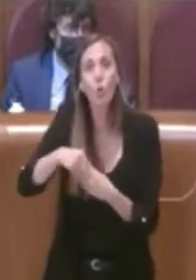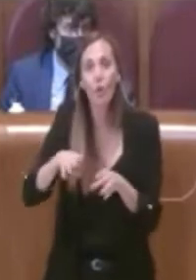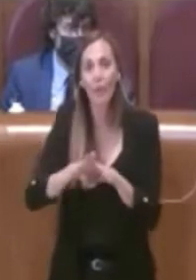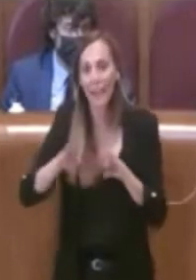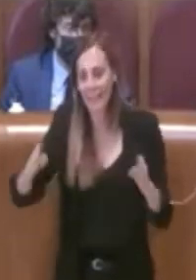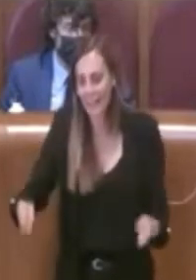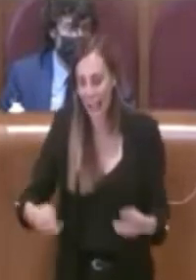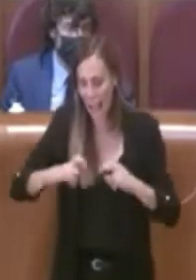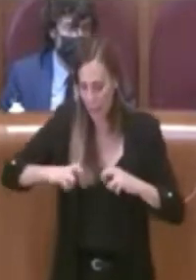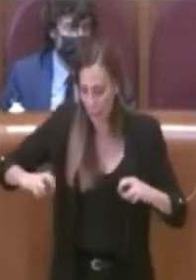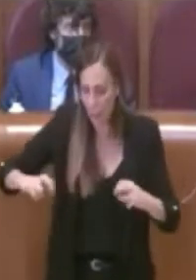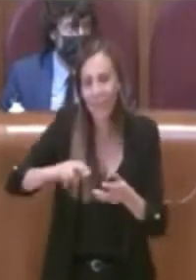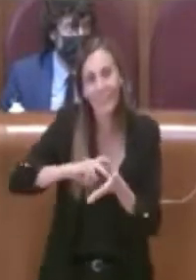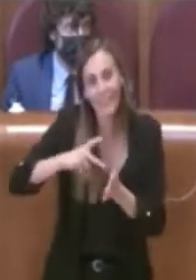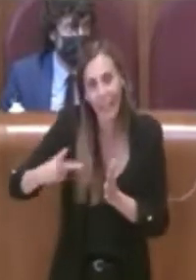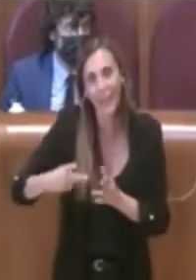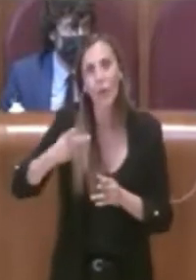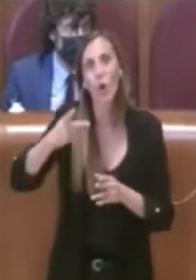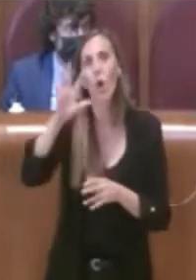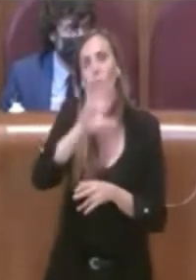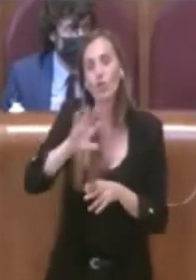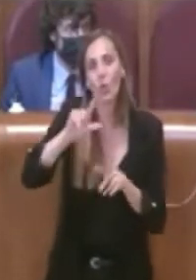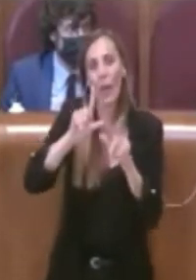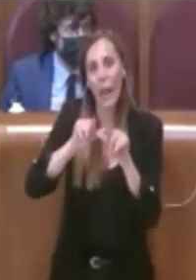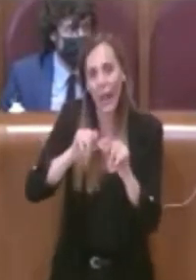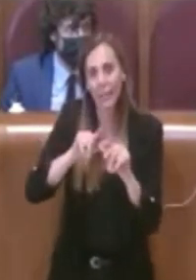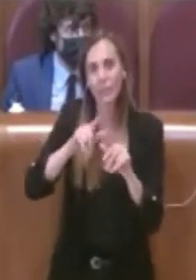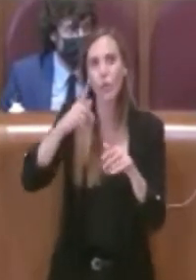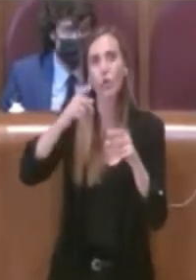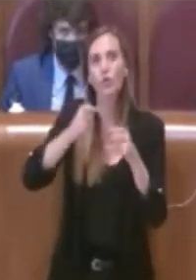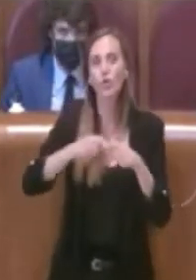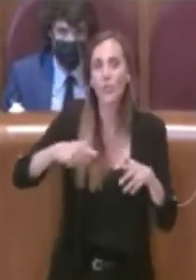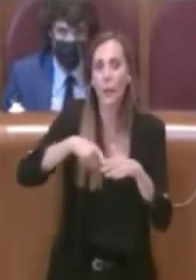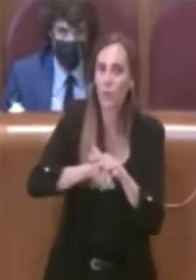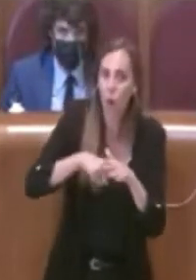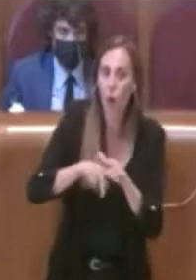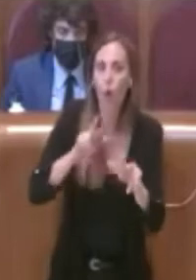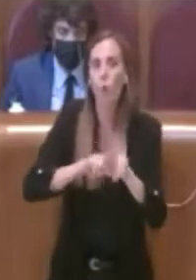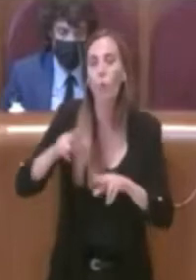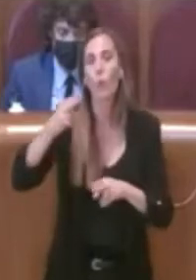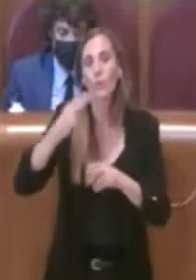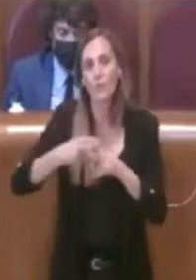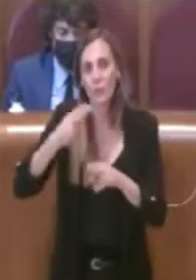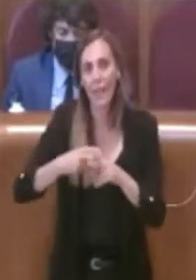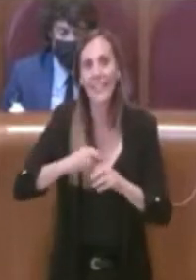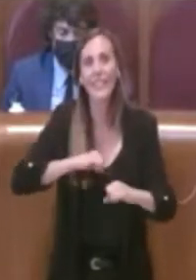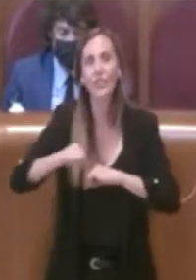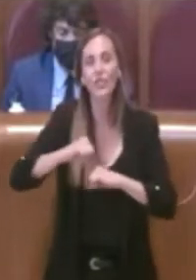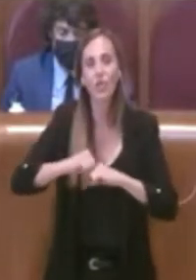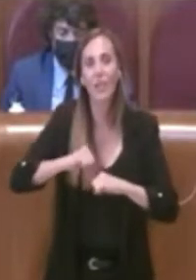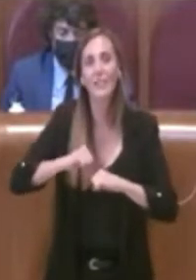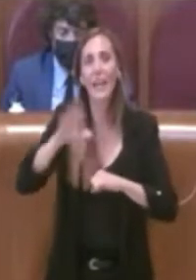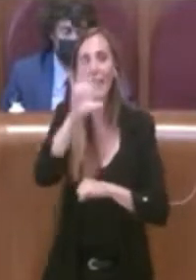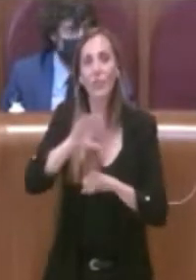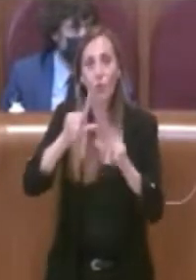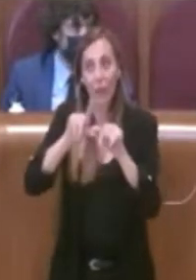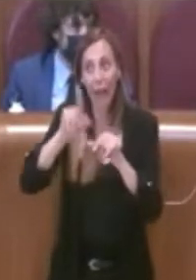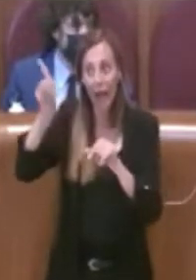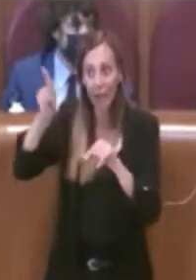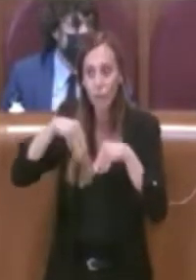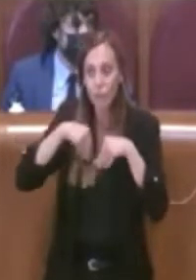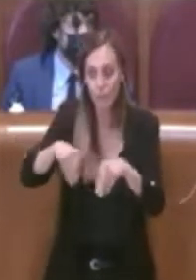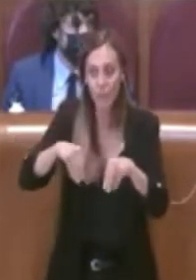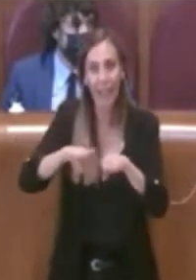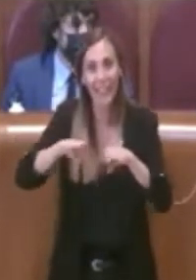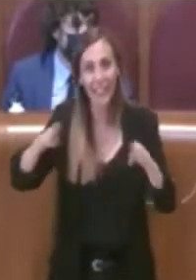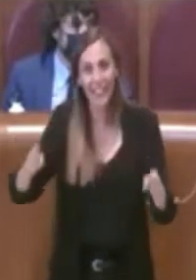alla regione lazio la città metropolitana e il comune di roma la dirigente della regione lazio che ha partecipato a questo tavolo